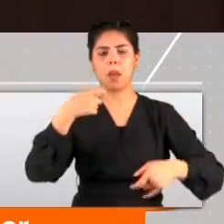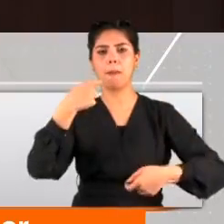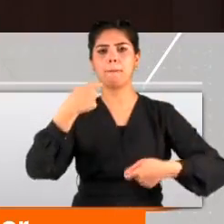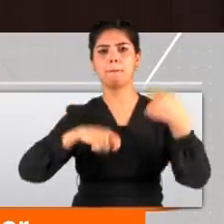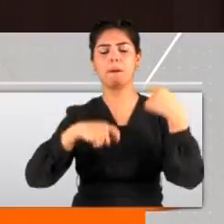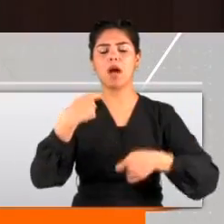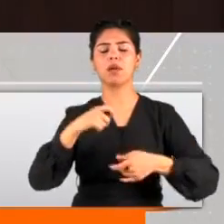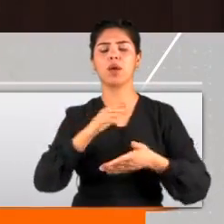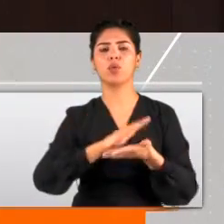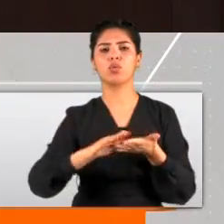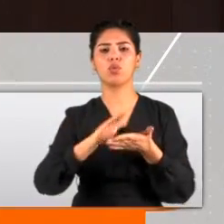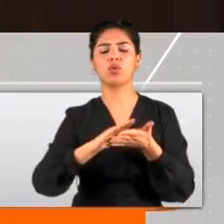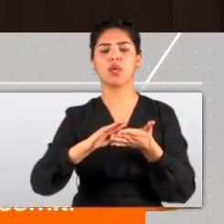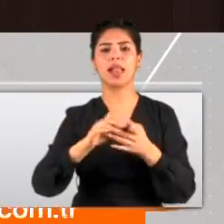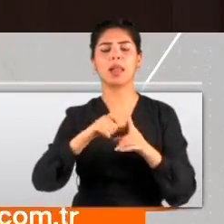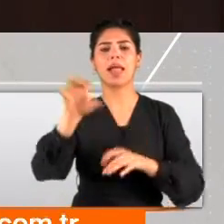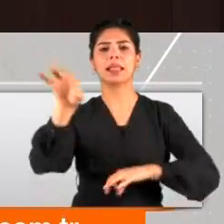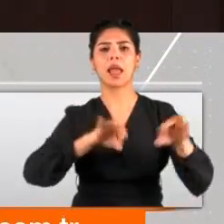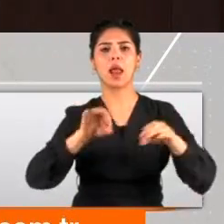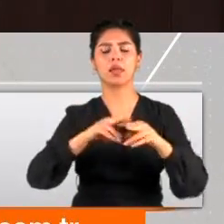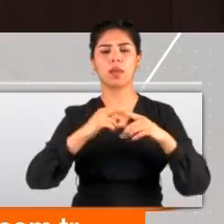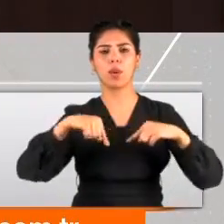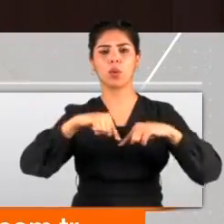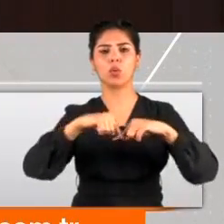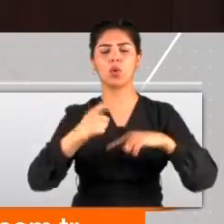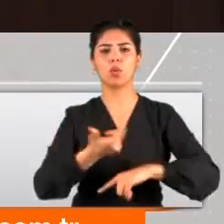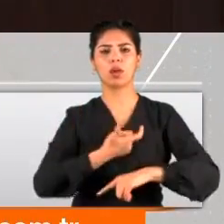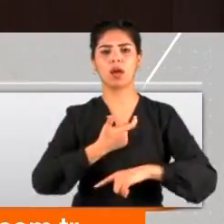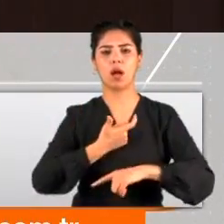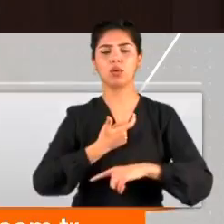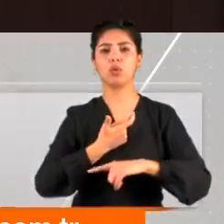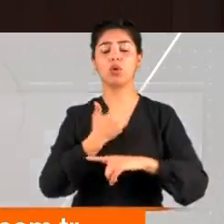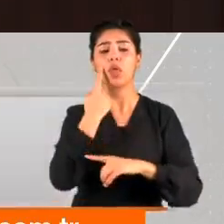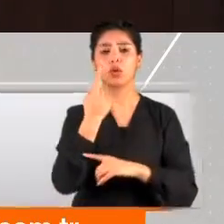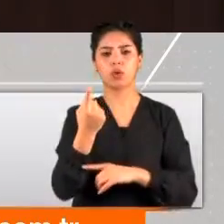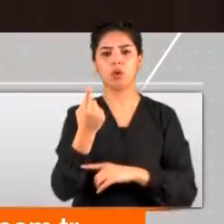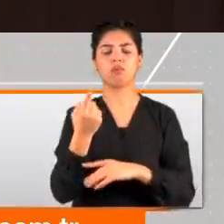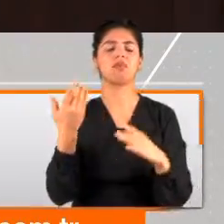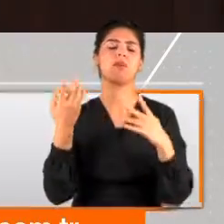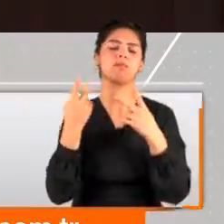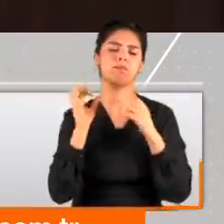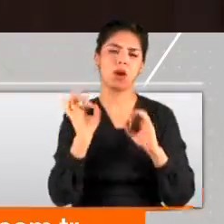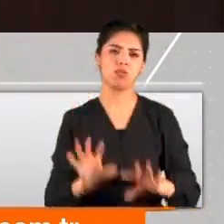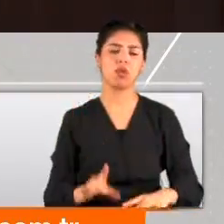Bankacılık Düzenleme Denetleme Kurulumuzda yargı yolunu ne yaptı? Açtı. Bu